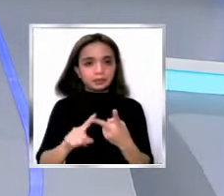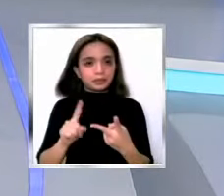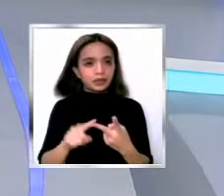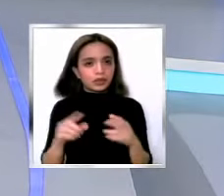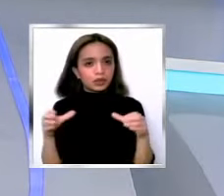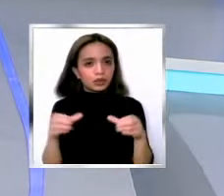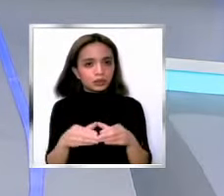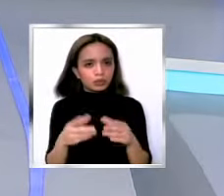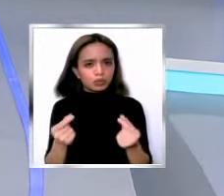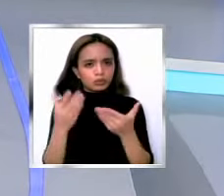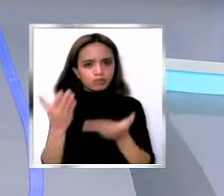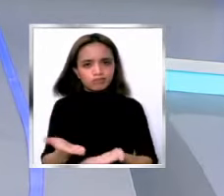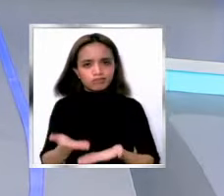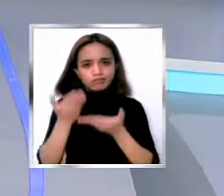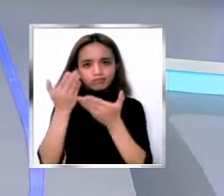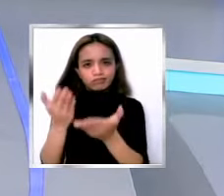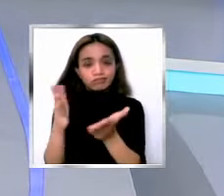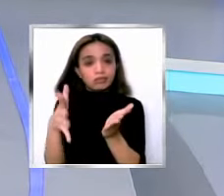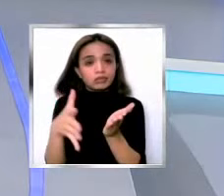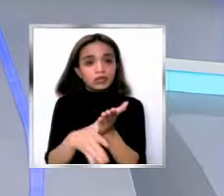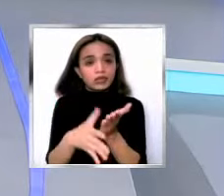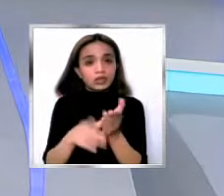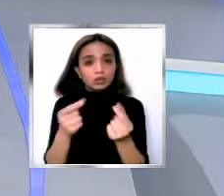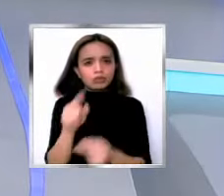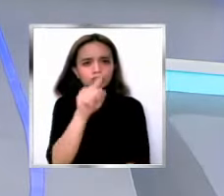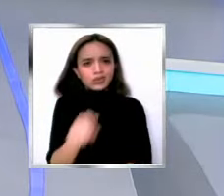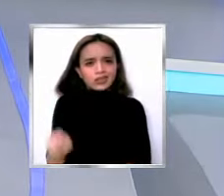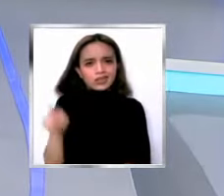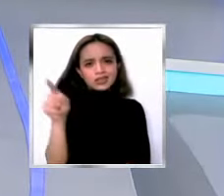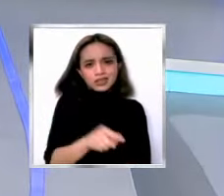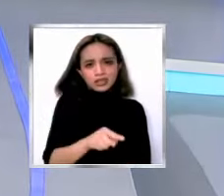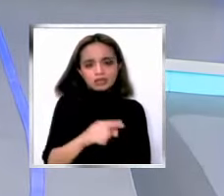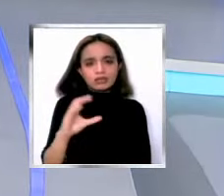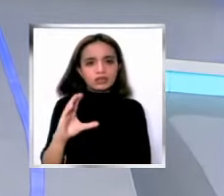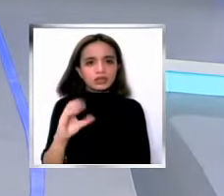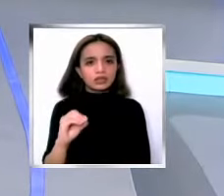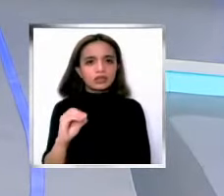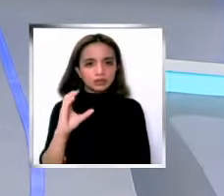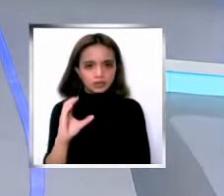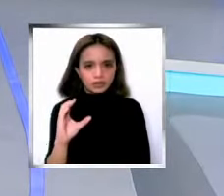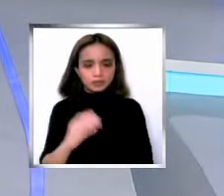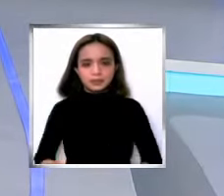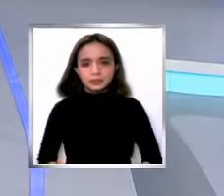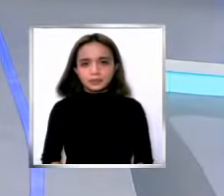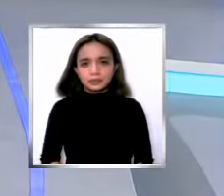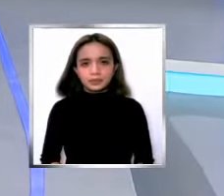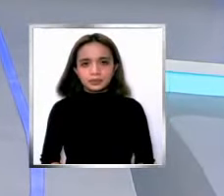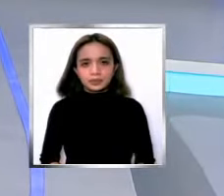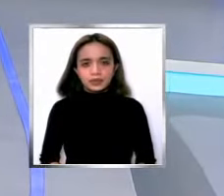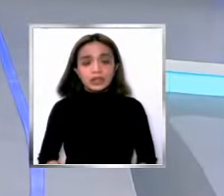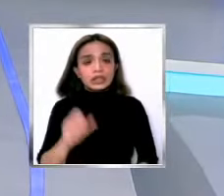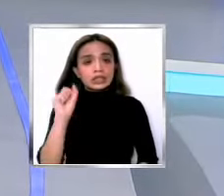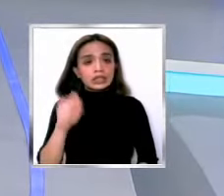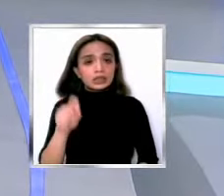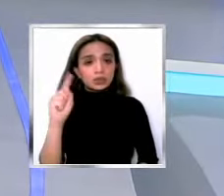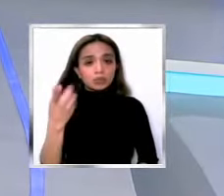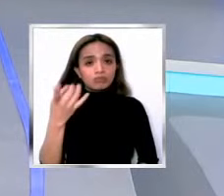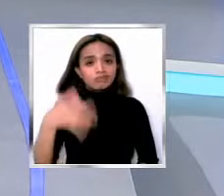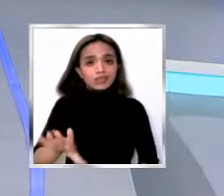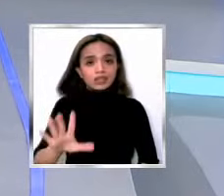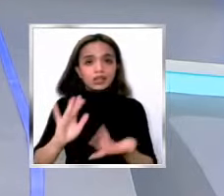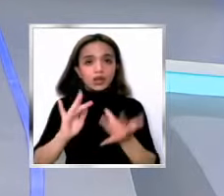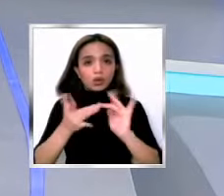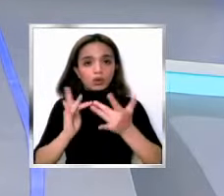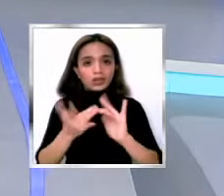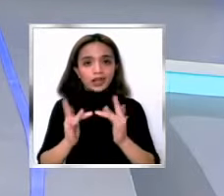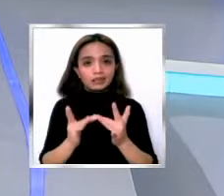ng petisyon sa COMELEC para kanselahin ang kanyang Certificate of Candidacy. Bagamat online lamang ang magiging harapan, ngayon pa